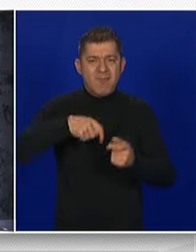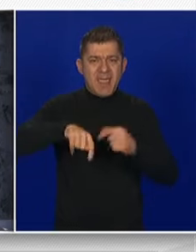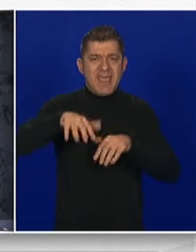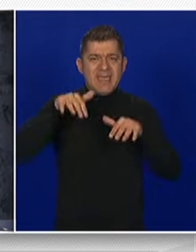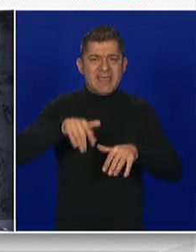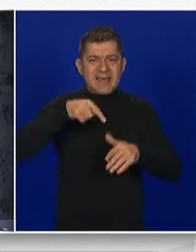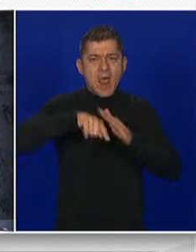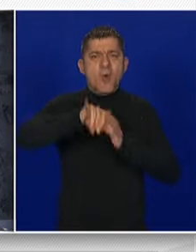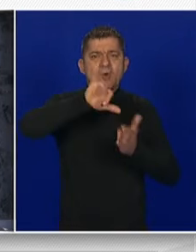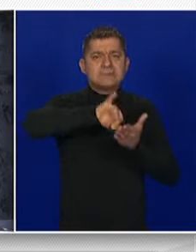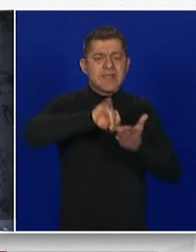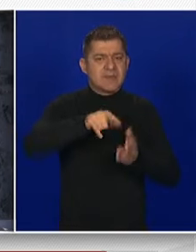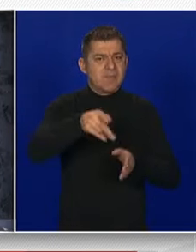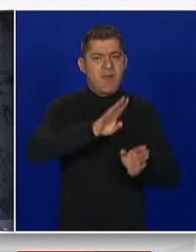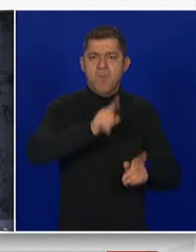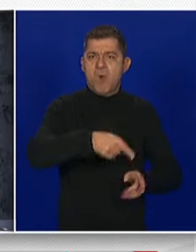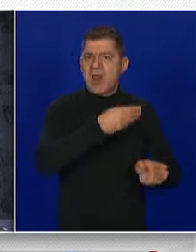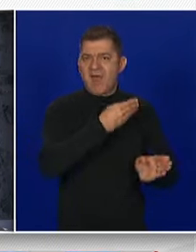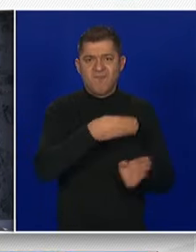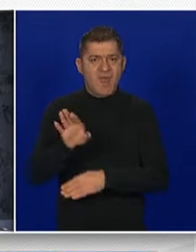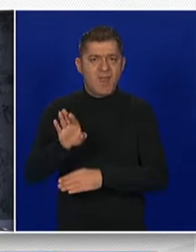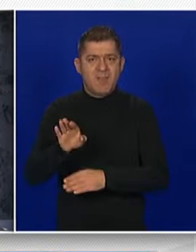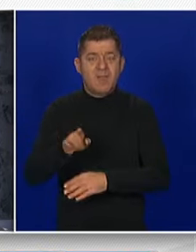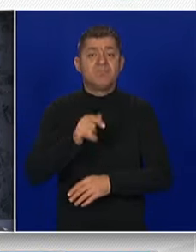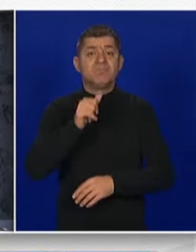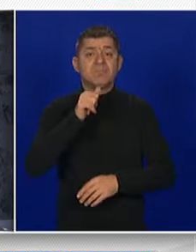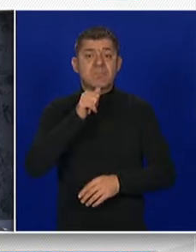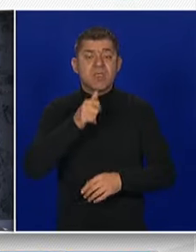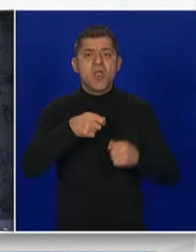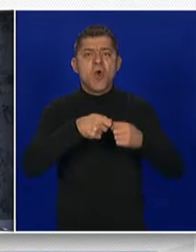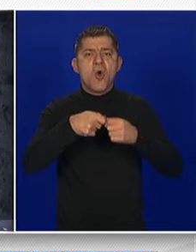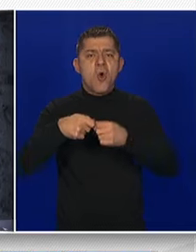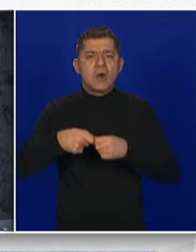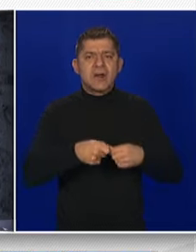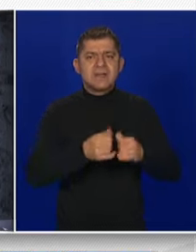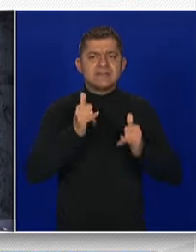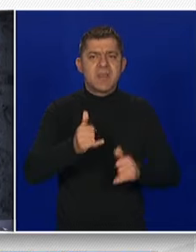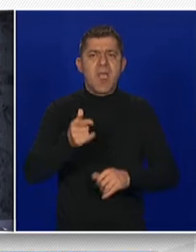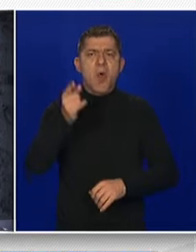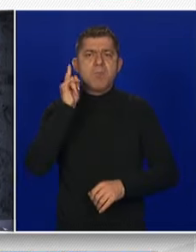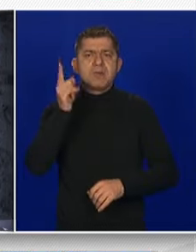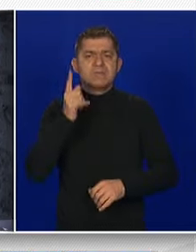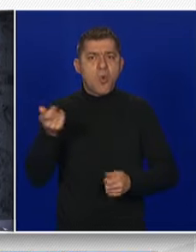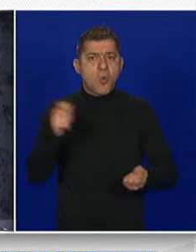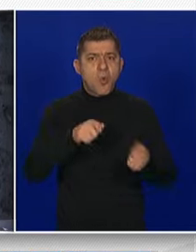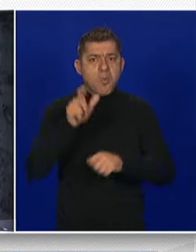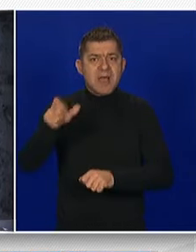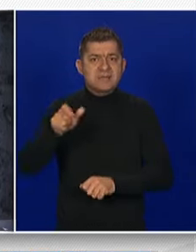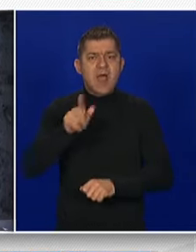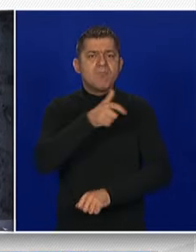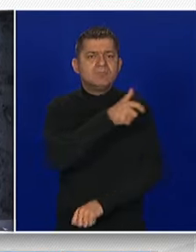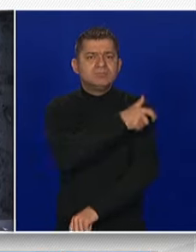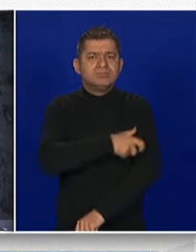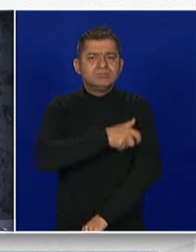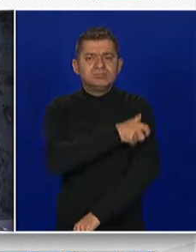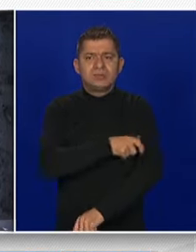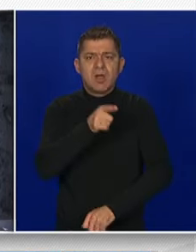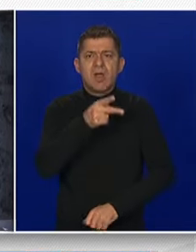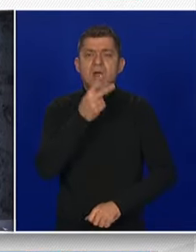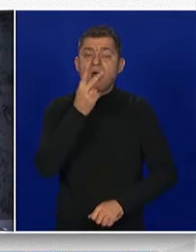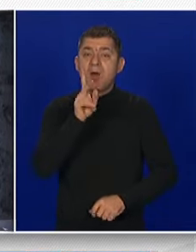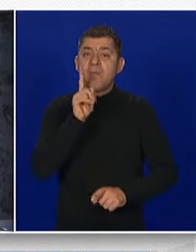Također, uvodi se obveza organiziranog upozoravanja kupaca na obvezu pridržavanja propisanih